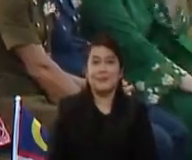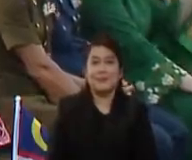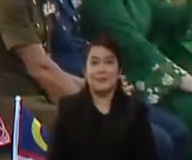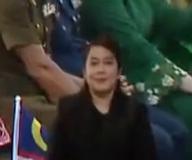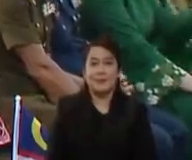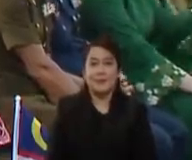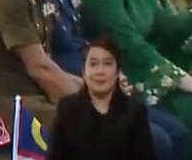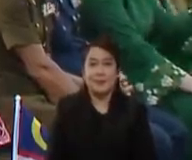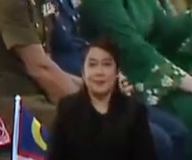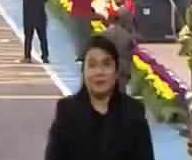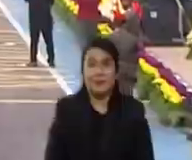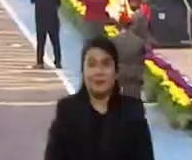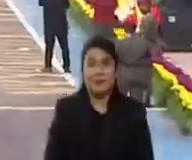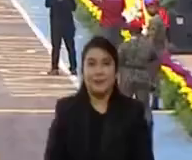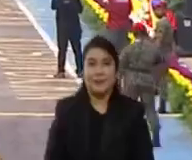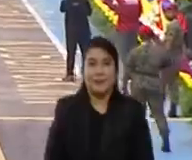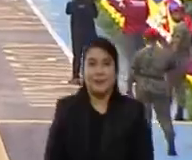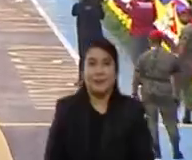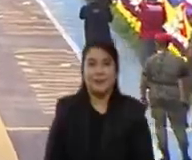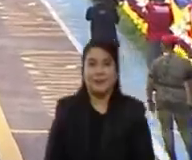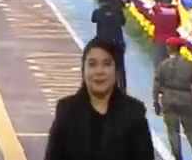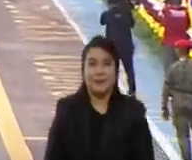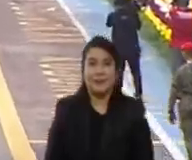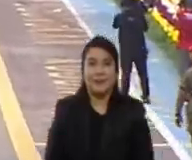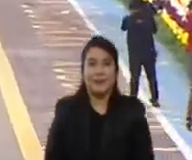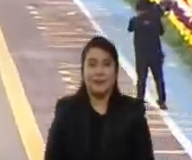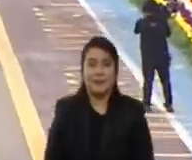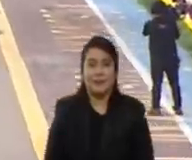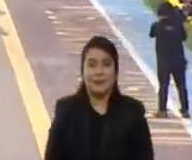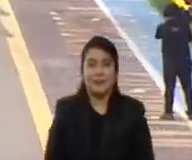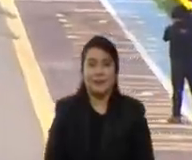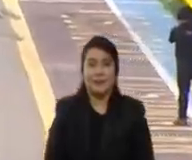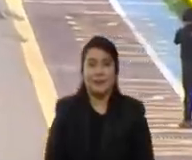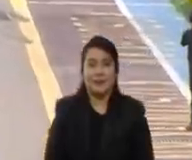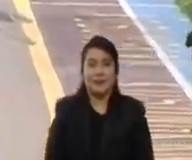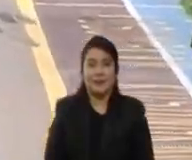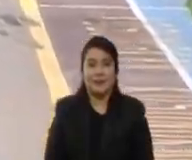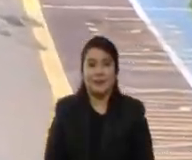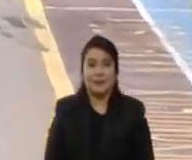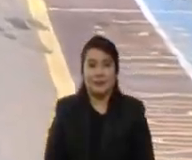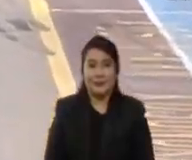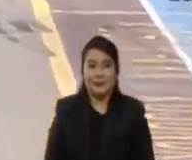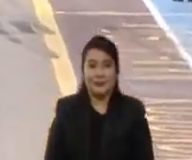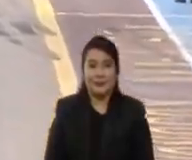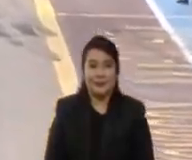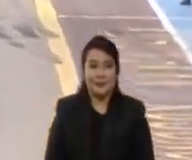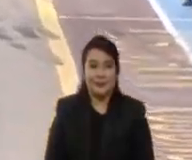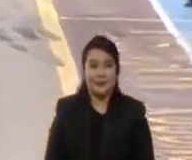Thank you.